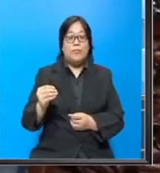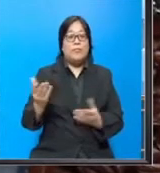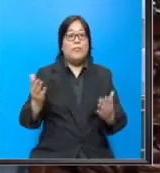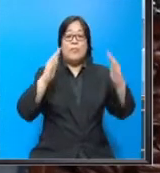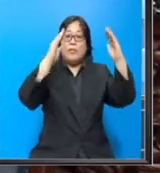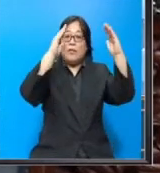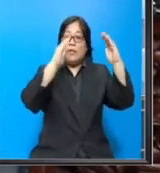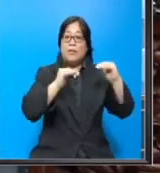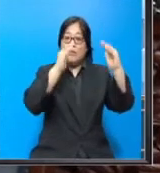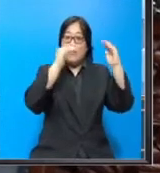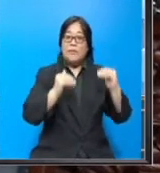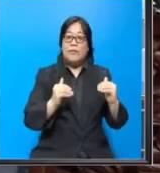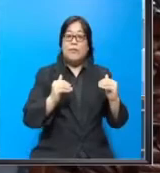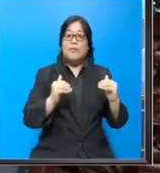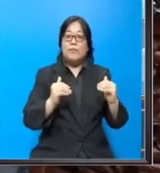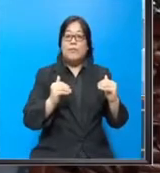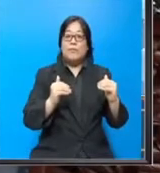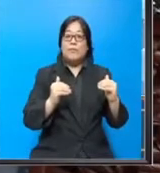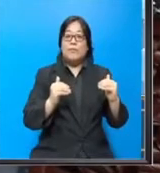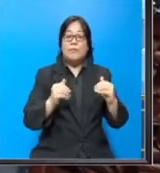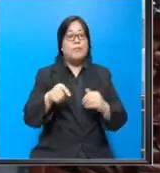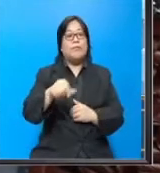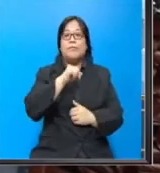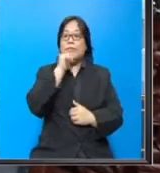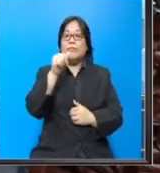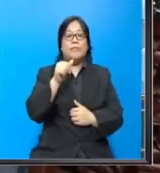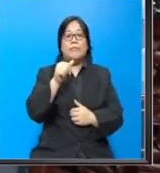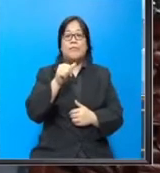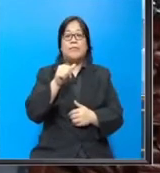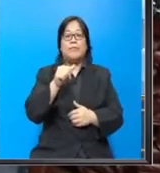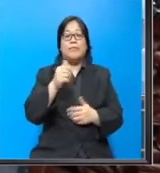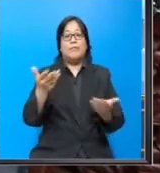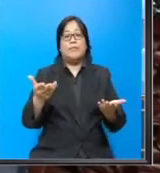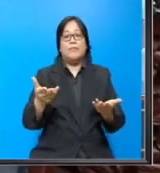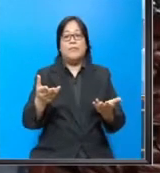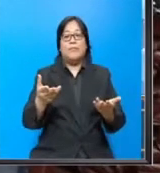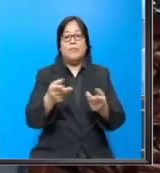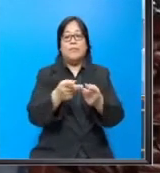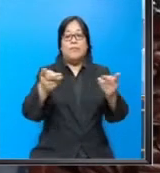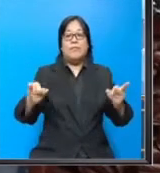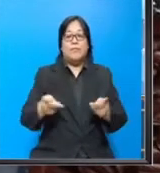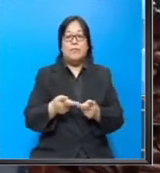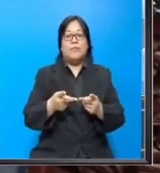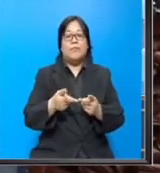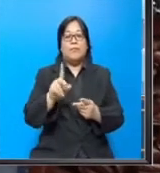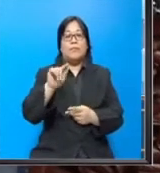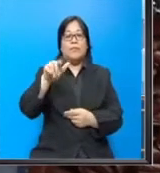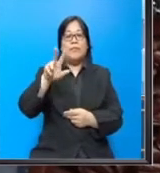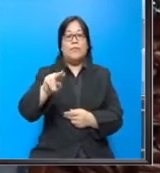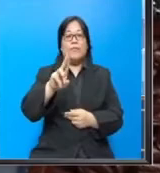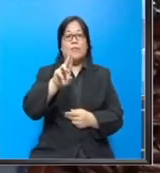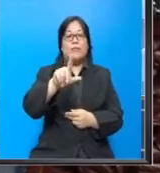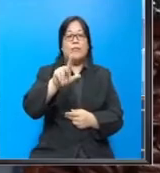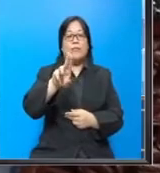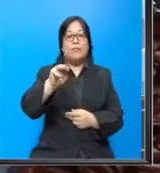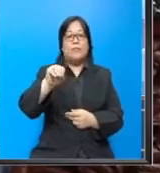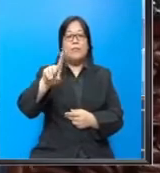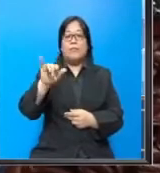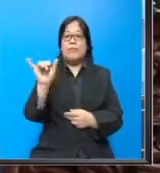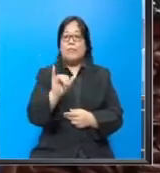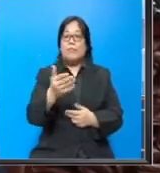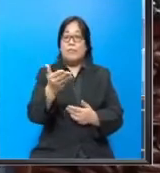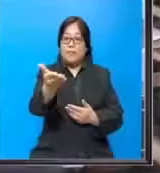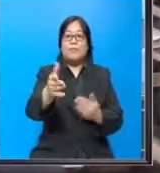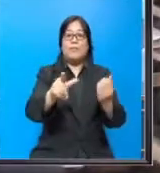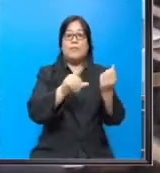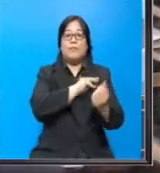kerap unit tidak terletak dalam kawasan padahan Ulum muda juga